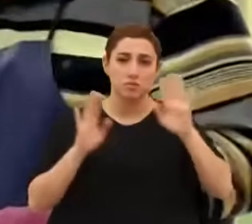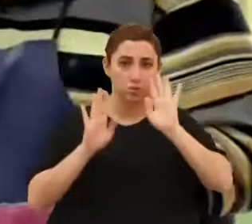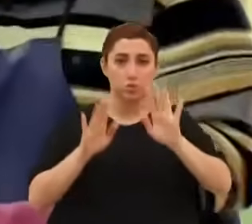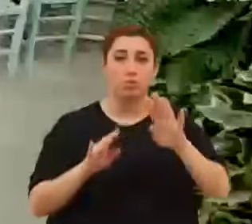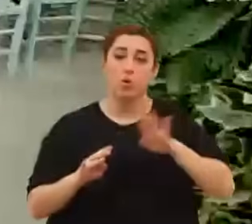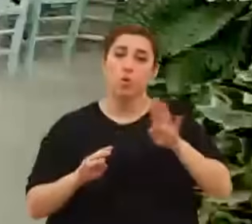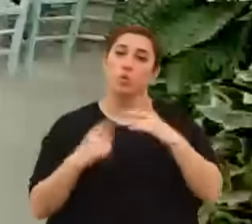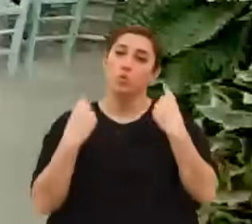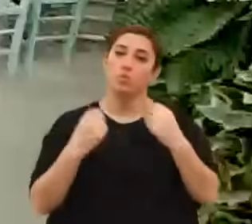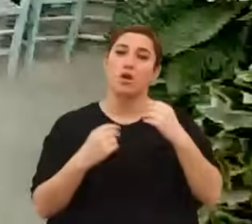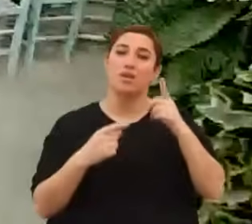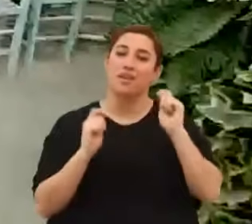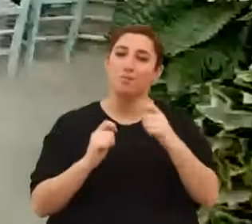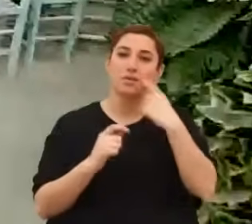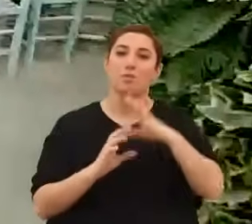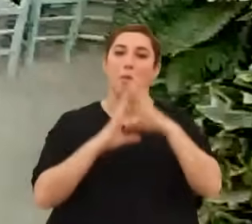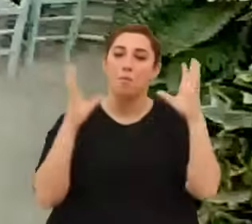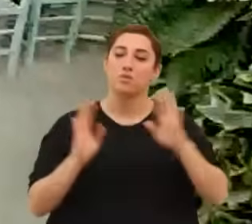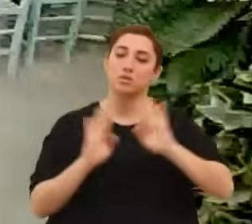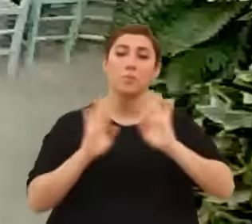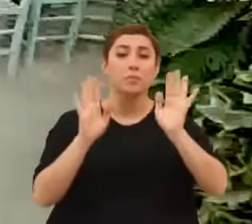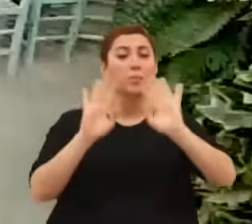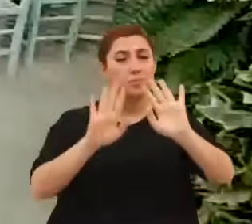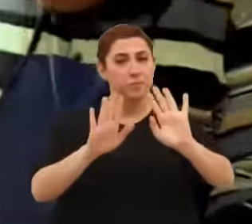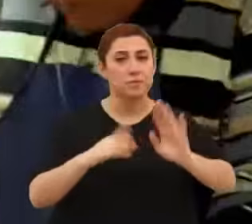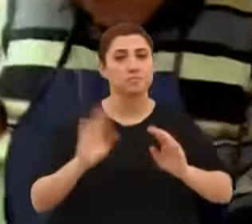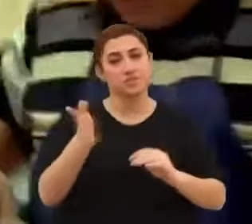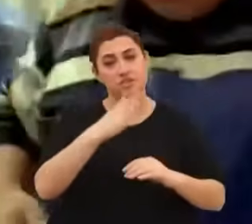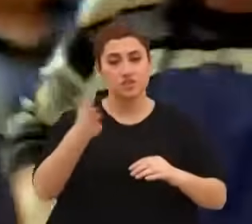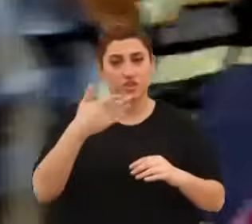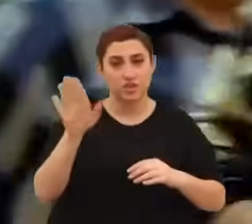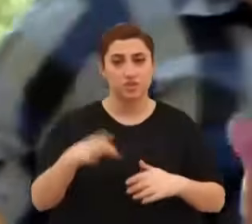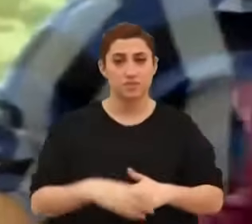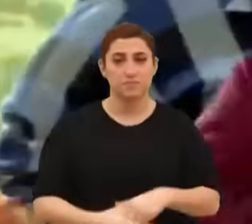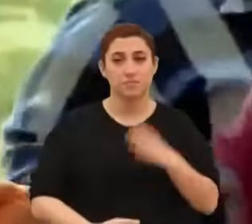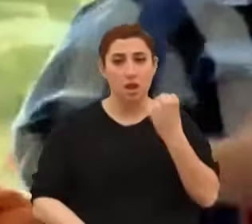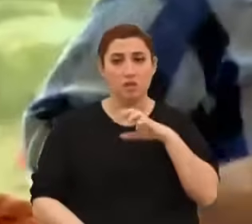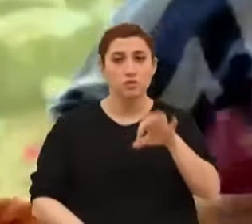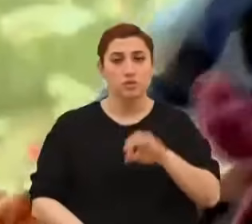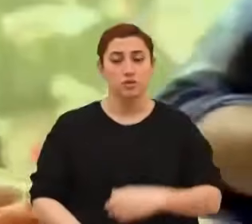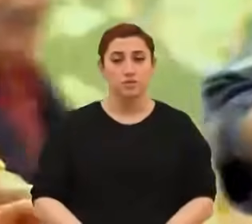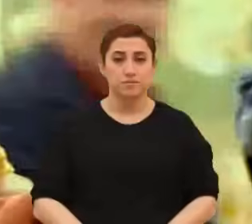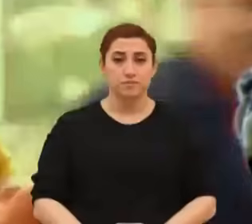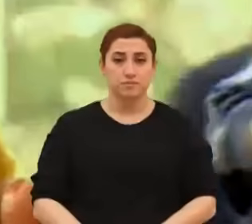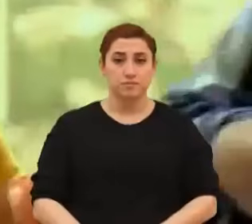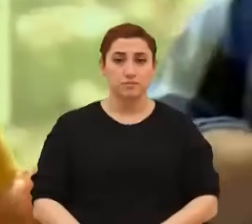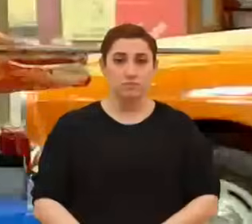dur. Oğlum vurdunca öldürdün yavrum. Ben bileyim çevir. Allah tamam, Allah. Tamam tamam tamam. Geç geç bu tarafa geç. Al şunu.